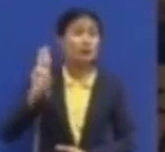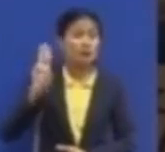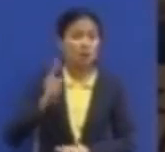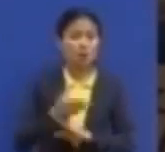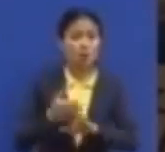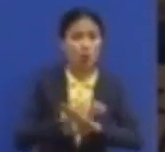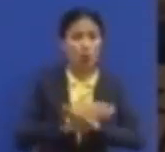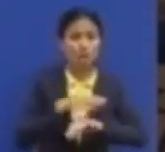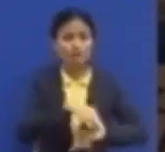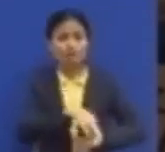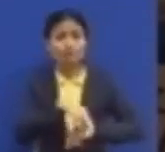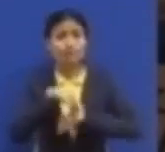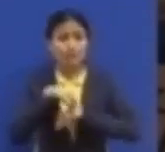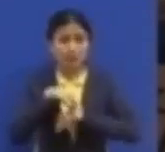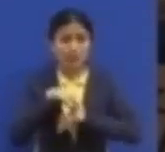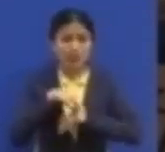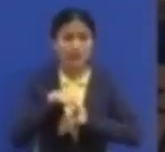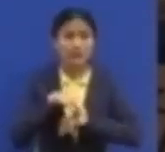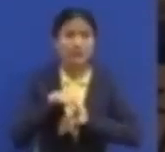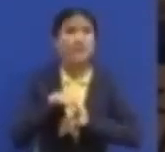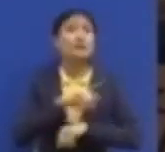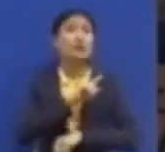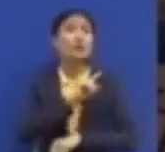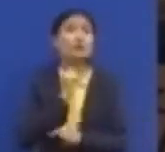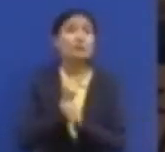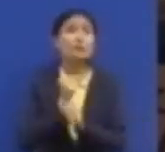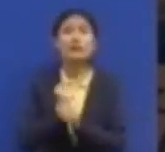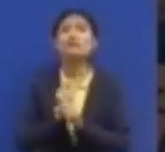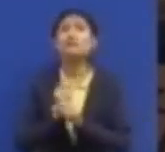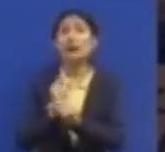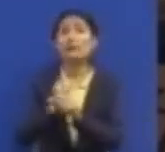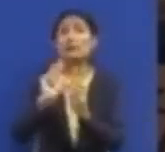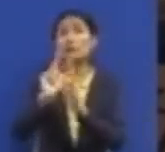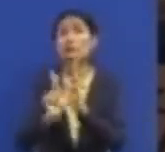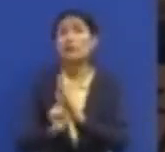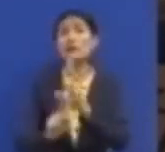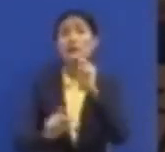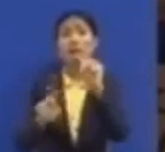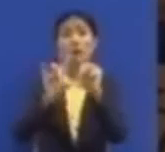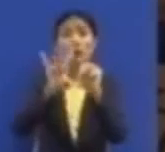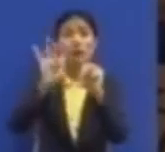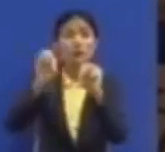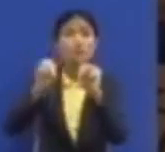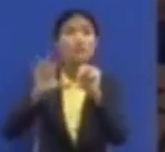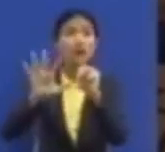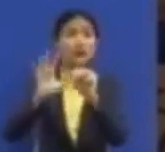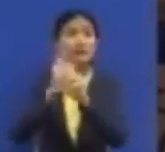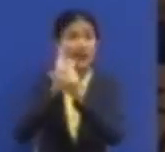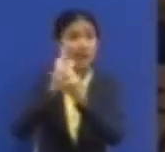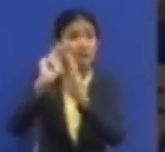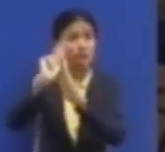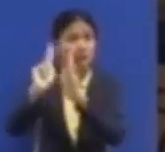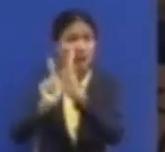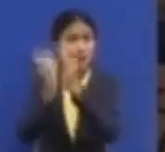า115ของรัฐธรรมนูญแห่งราชอาณาจักรไทยอันนี้สำคัญมากนะครับ